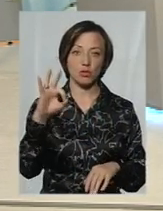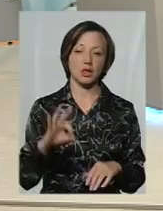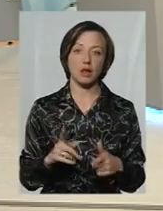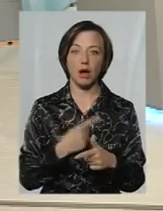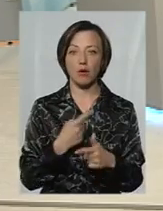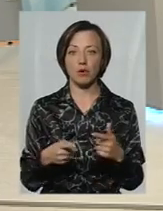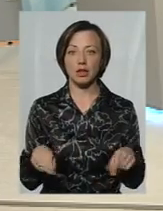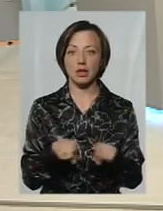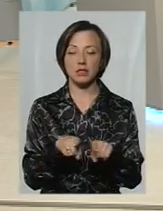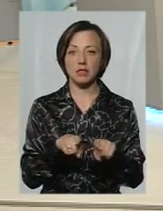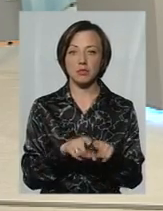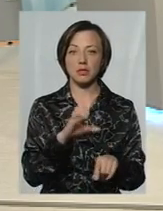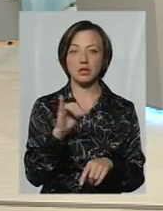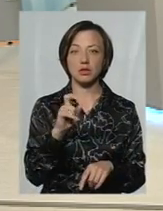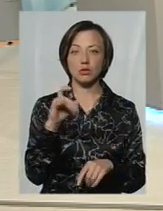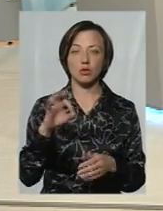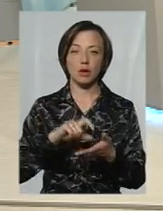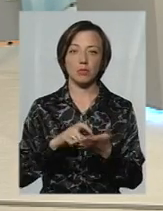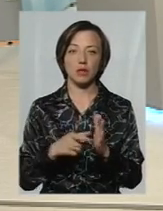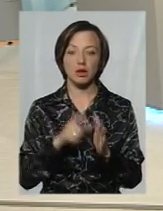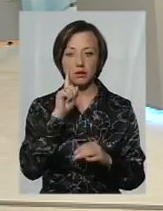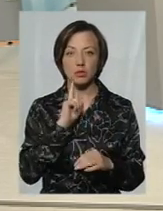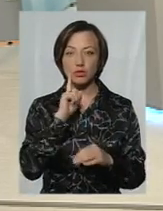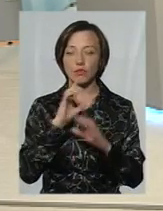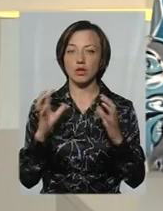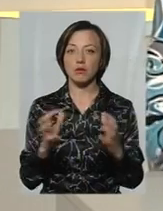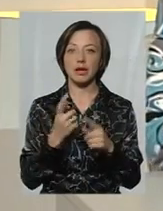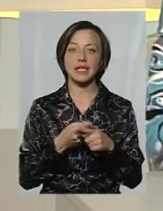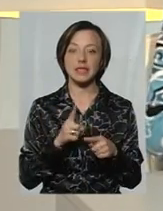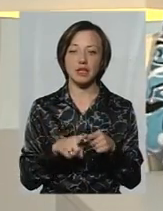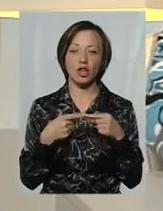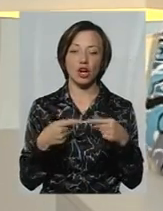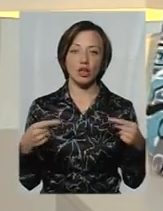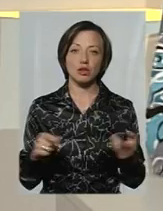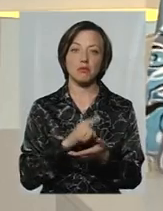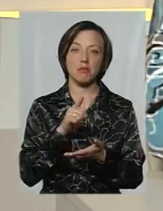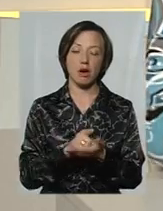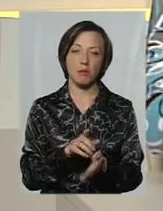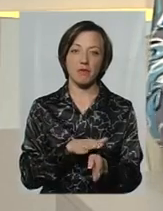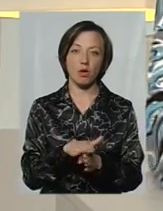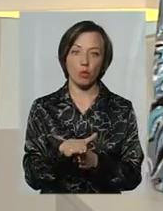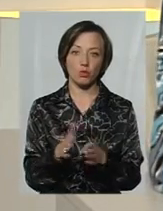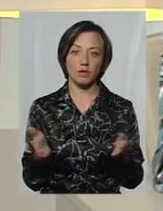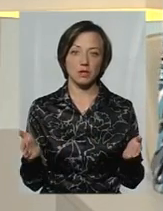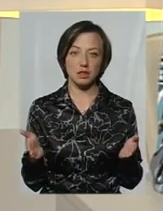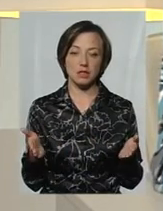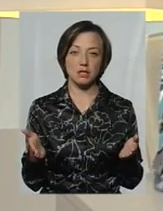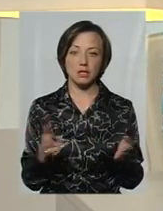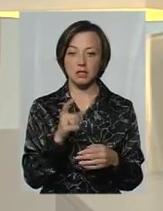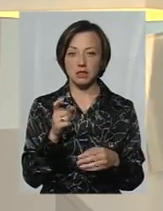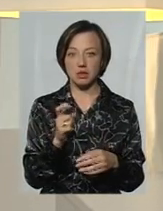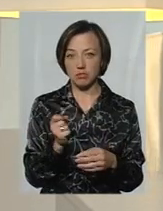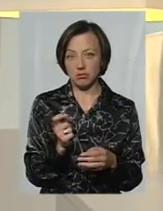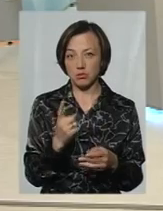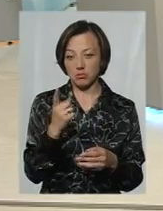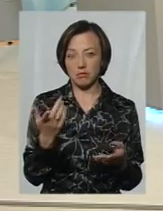само слідчий ізолятор, кімната тимчасового тримання? Це ті речі, які мали би виконуватися за умовчання. У